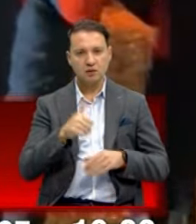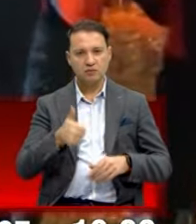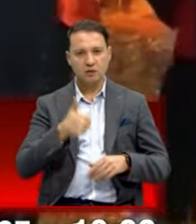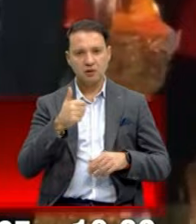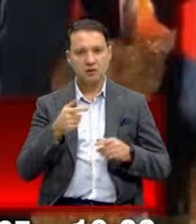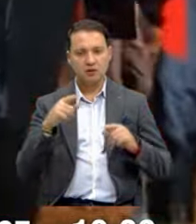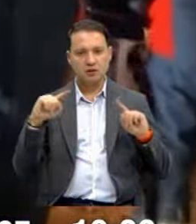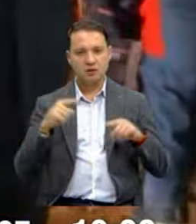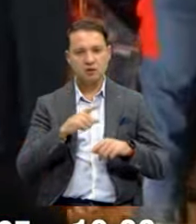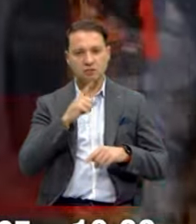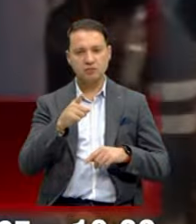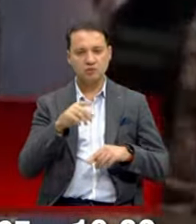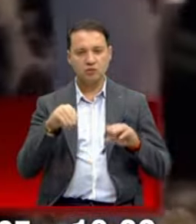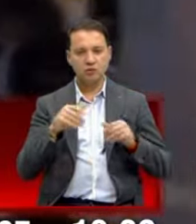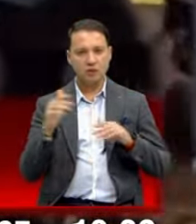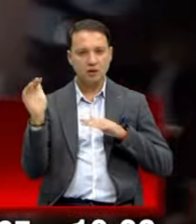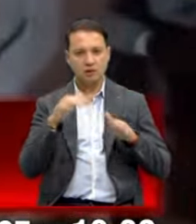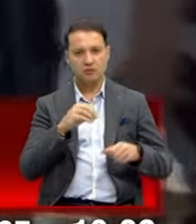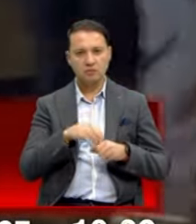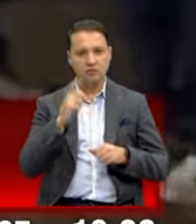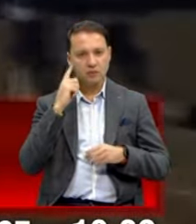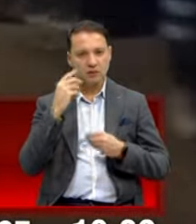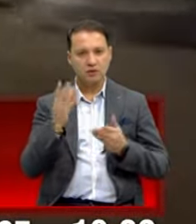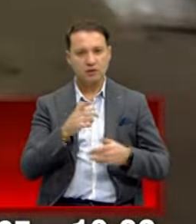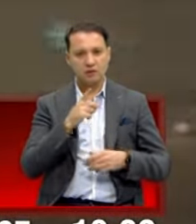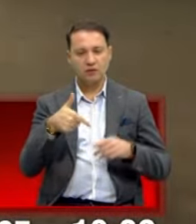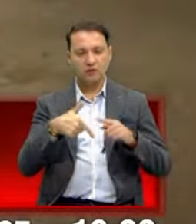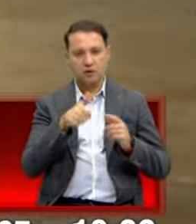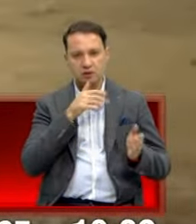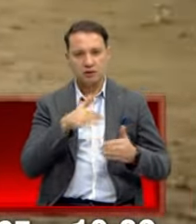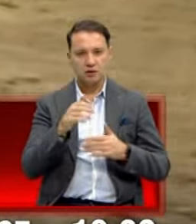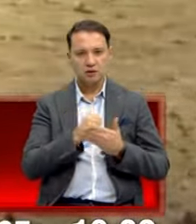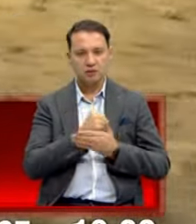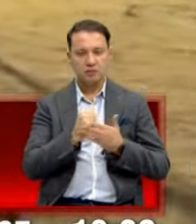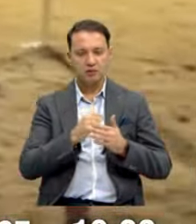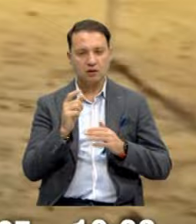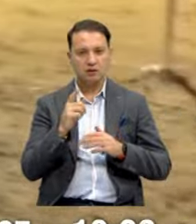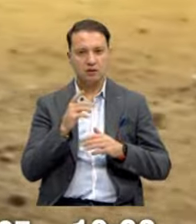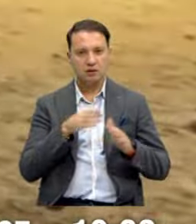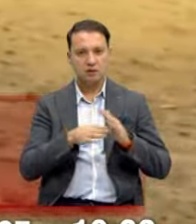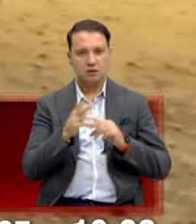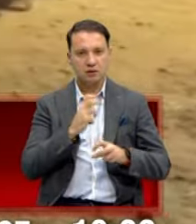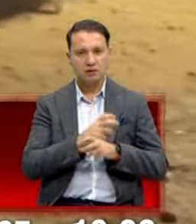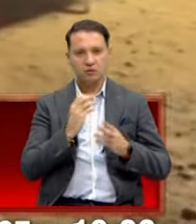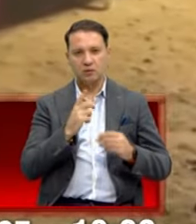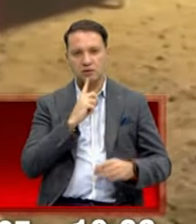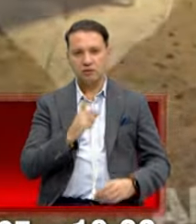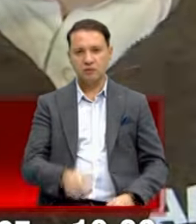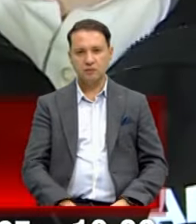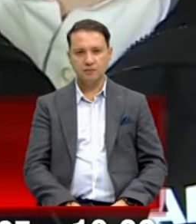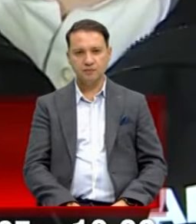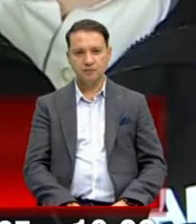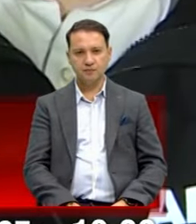Başkanı Binali Yıldırım da toprak kaymasıyla ilgili bilgi verdi. Fırat Nehri'ne kimyasal atık sızma tehlikesinin olmadığını